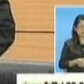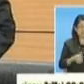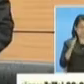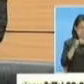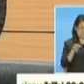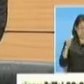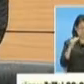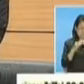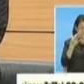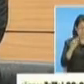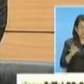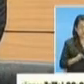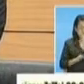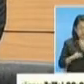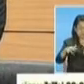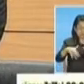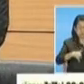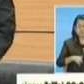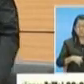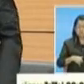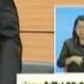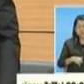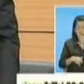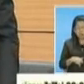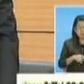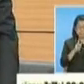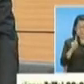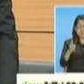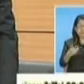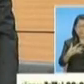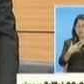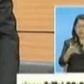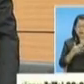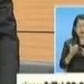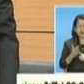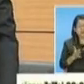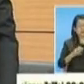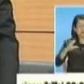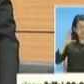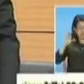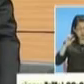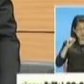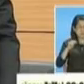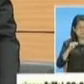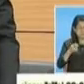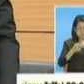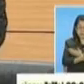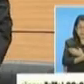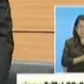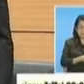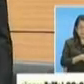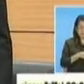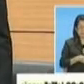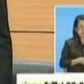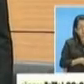ภาพของพี่น้องประชาชนที่มีความคิดเห็นแตกต่างเกิดขึ้นโดยตลอดนับแต่รัฐบาลนี้ได้ขึ้นบริหารประเทศชาติ